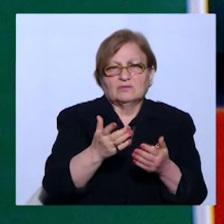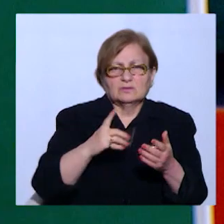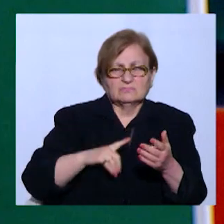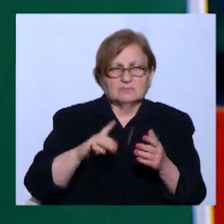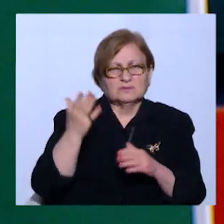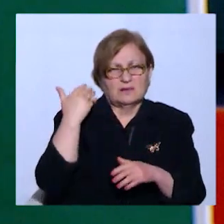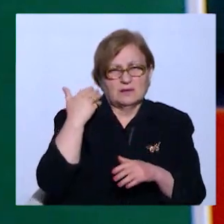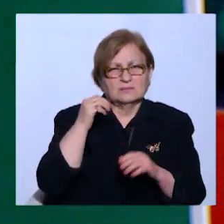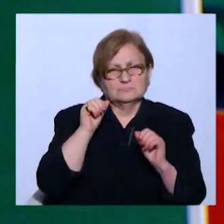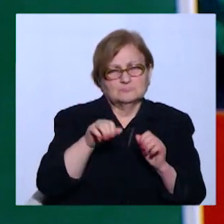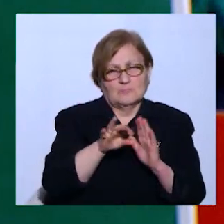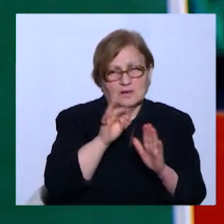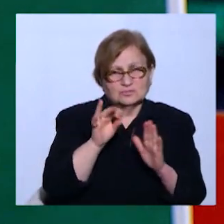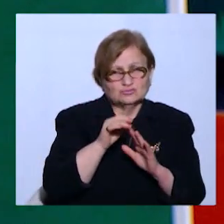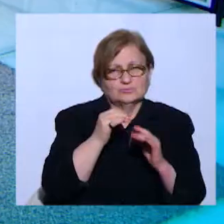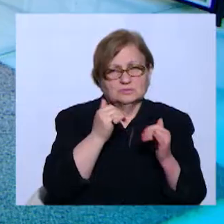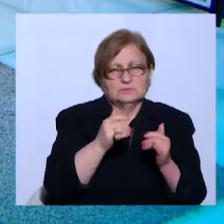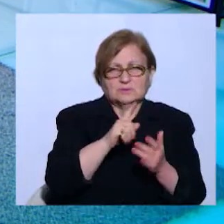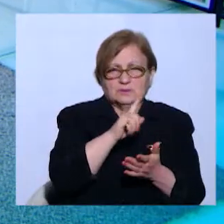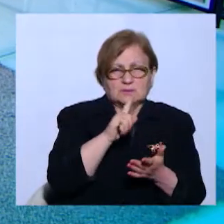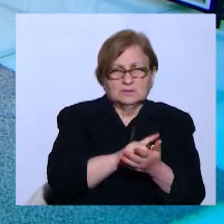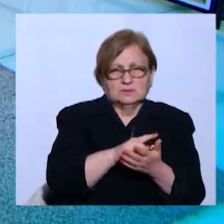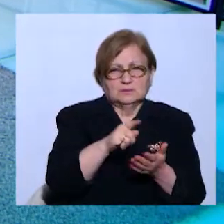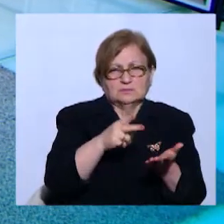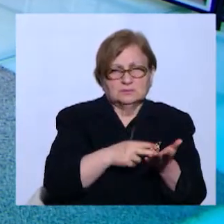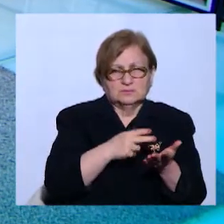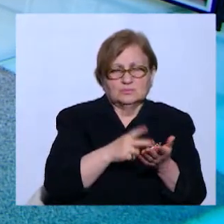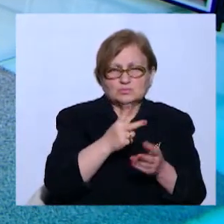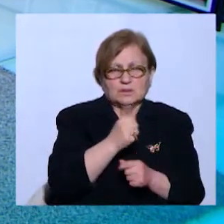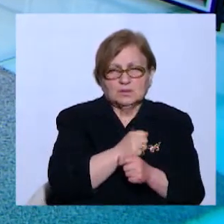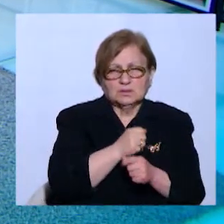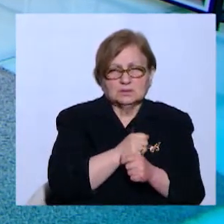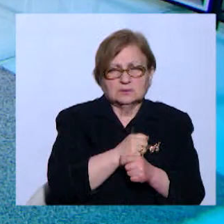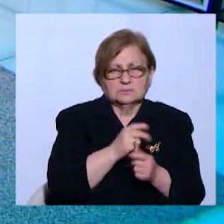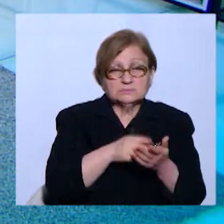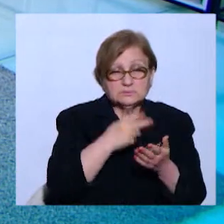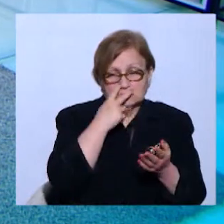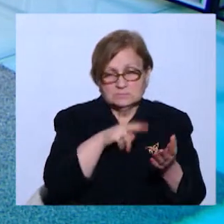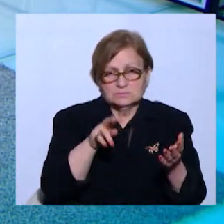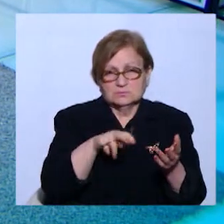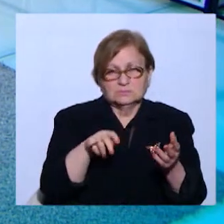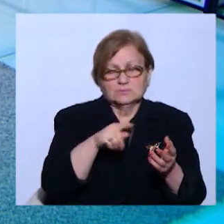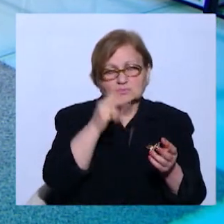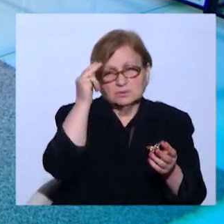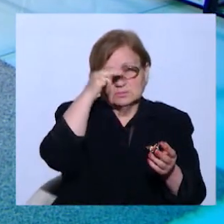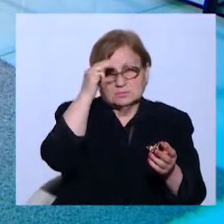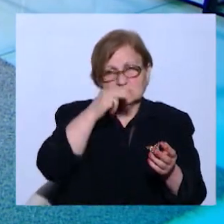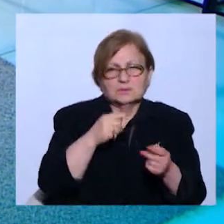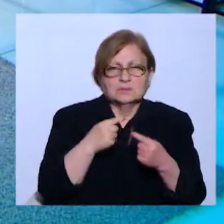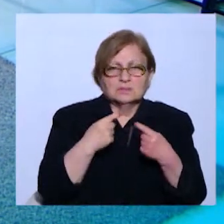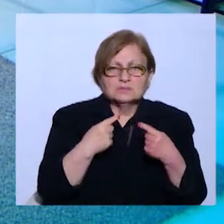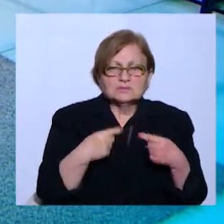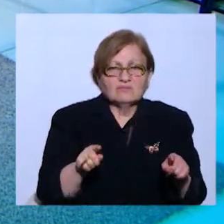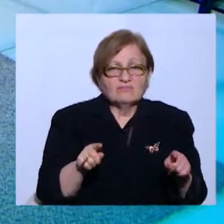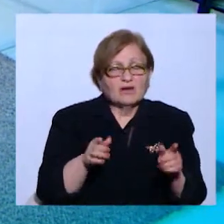მასწავლებელმა შეგირჩიათ. აუცილებლად იმ უნდა გააკეთოთ, რომ ეს საკითხი იყოს შესწავლილი. სხვანაირად